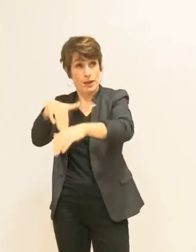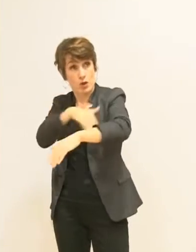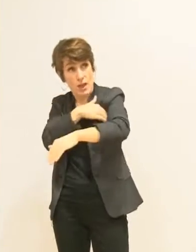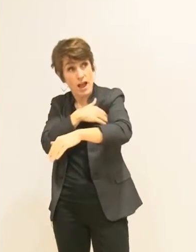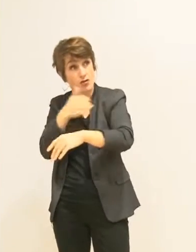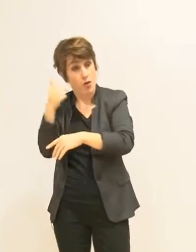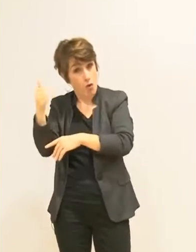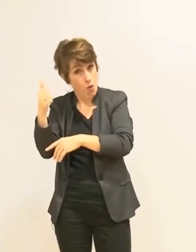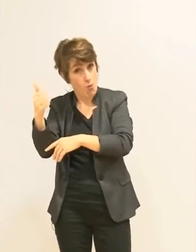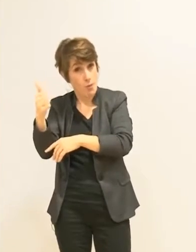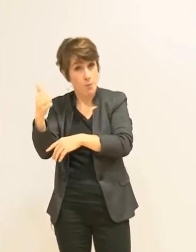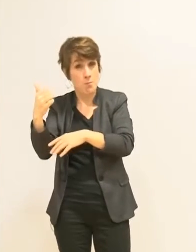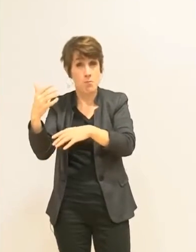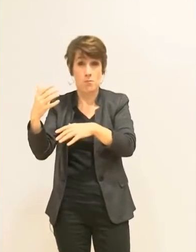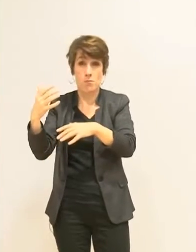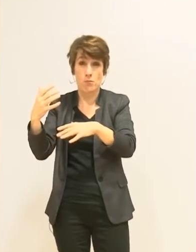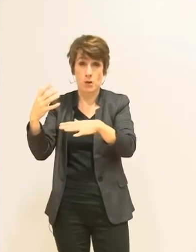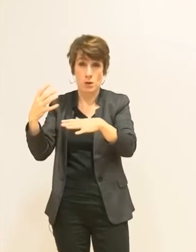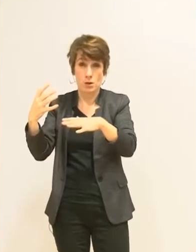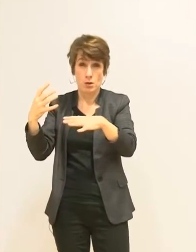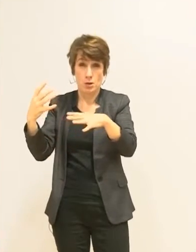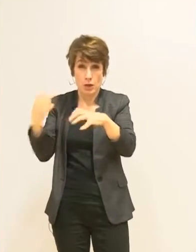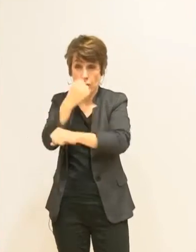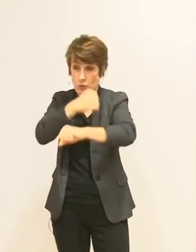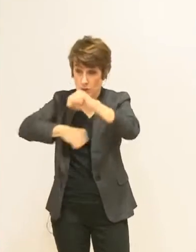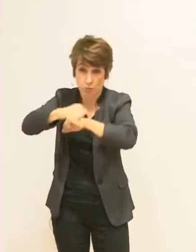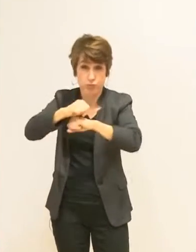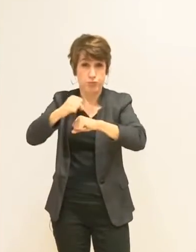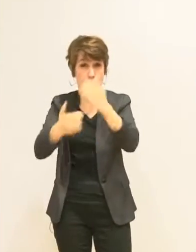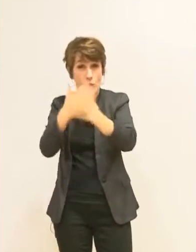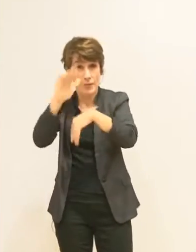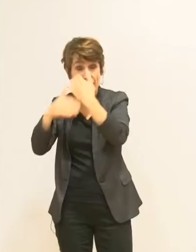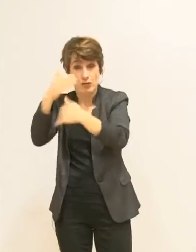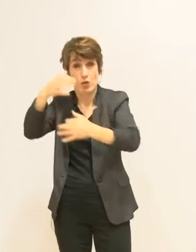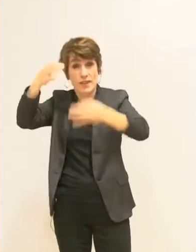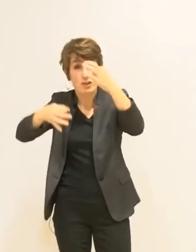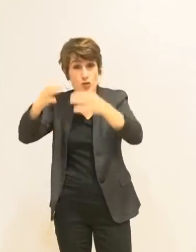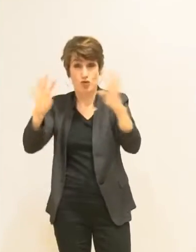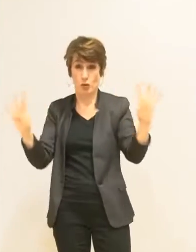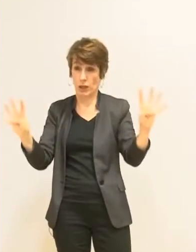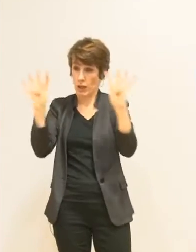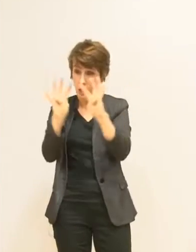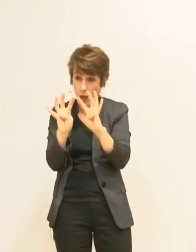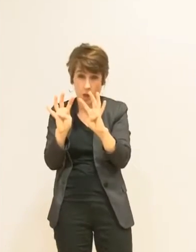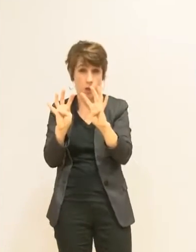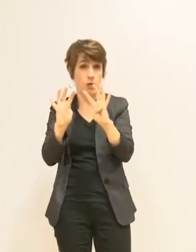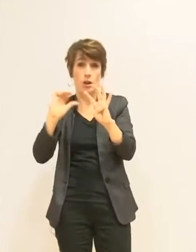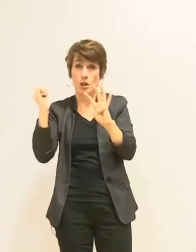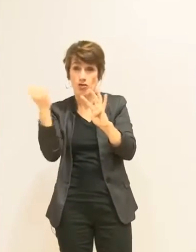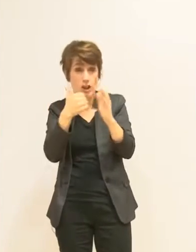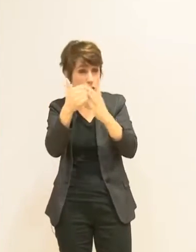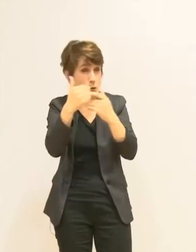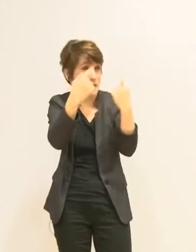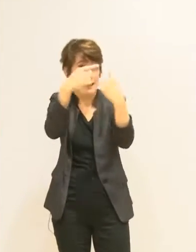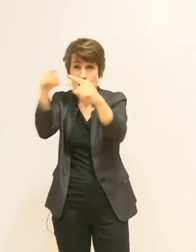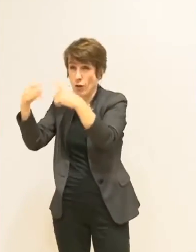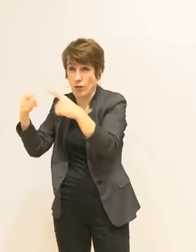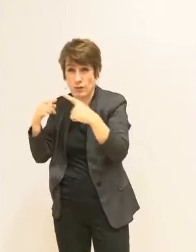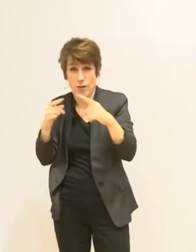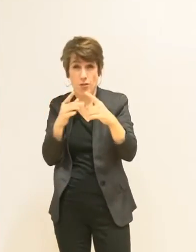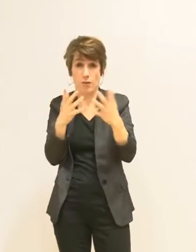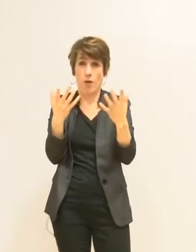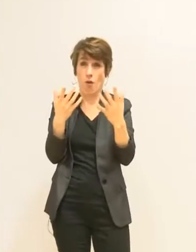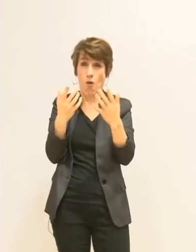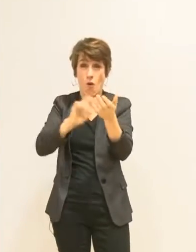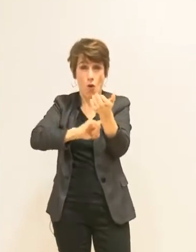réussi à appréhender des journées de jury rassemblant des personnes d'horizons, de sensibilités politiques, de métiers très différents, et cela